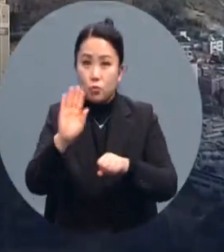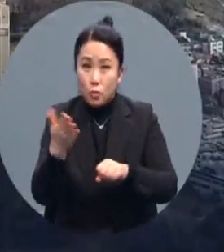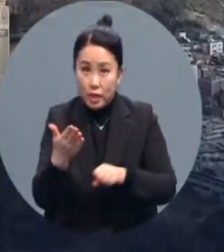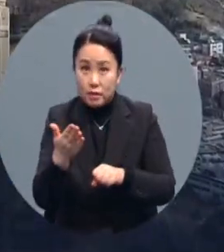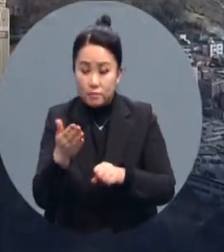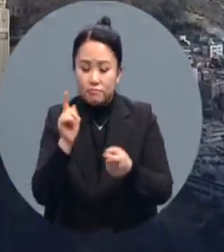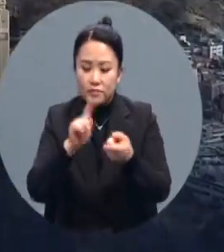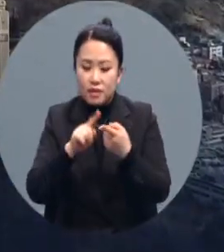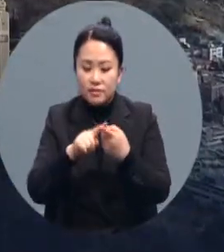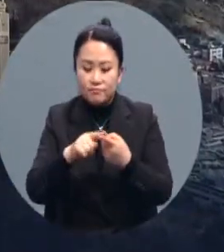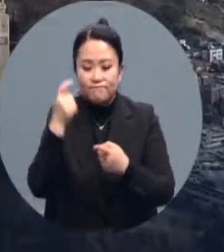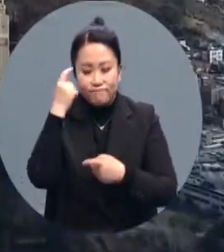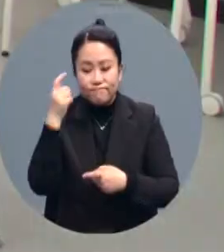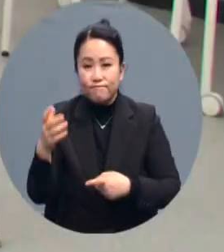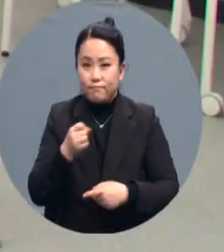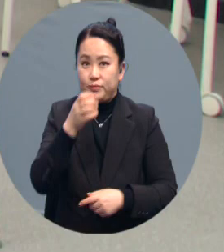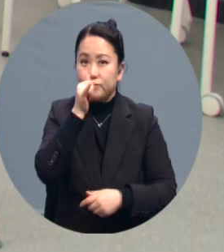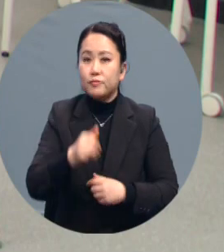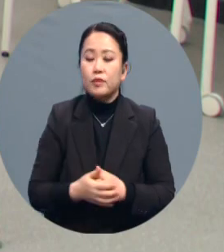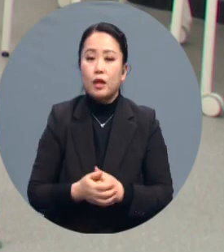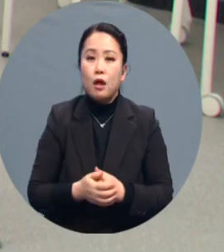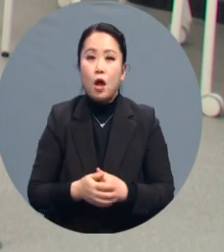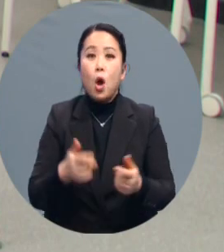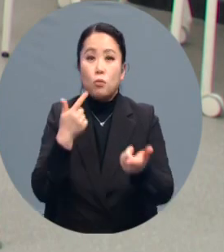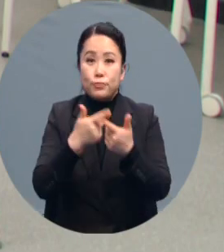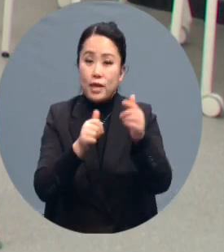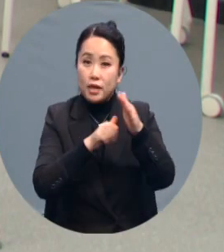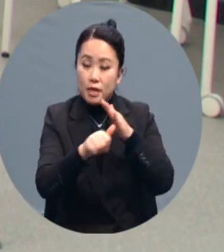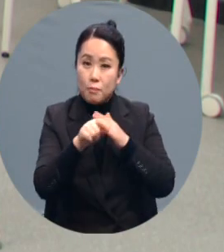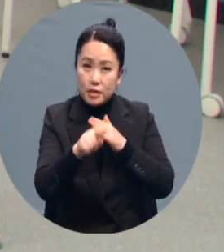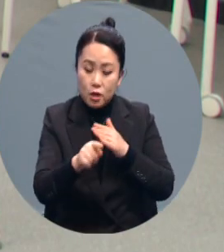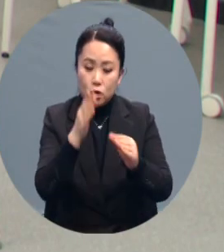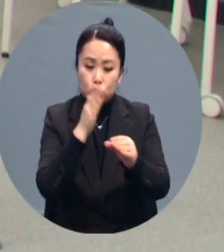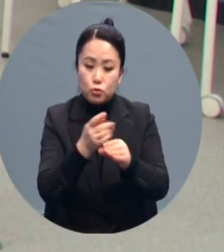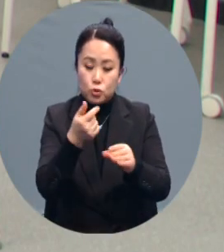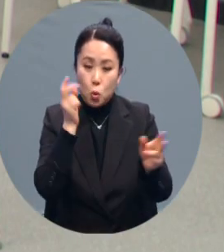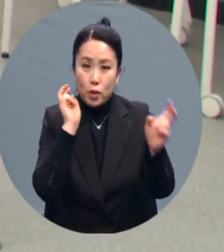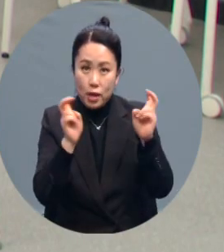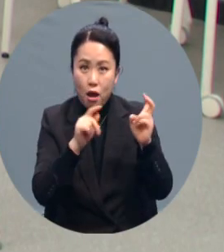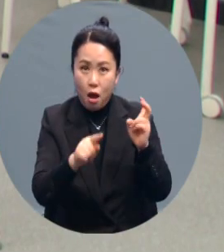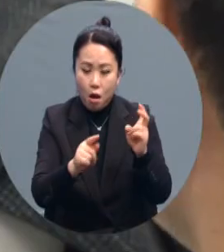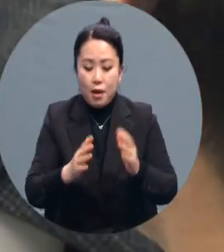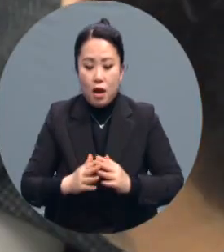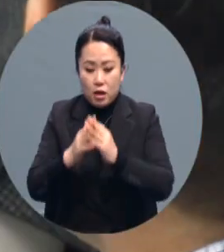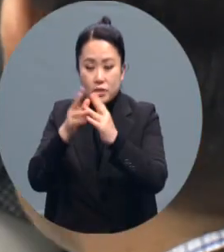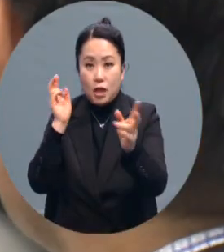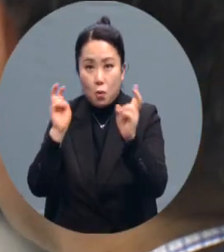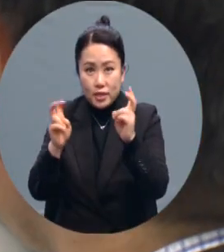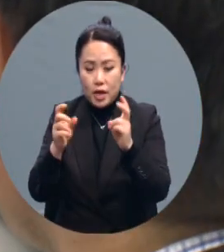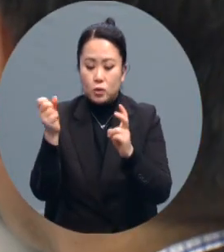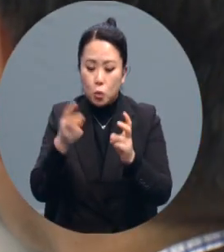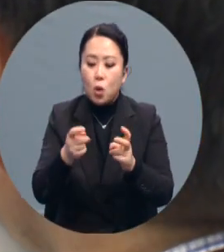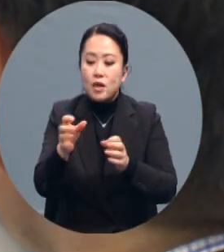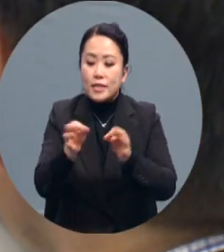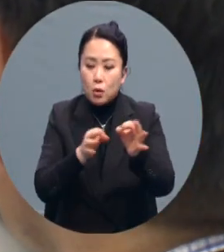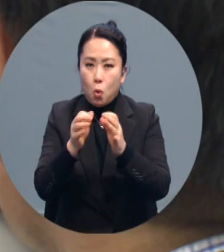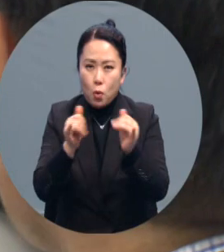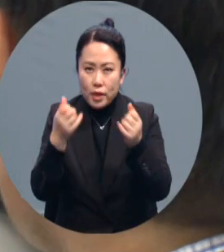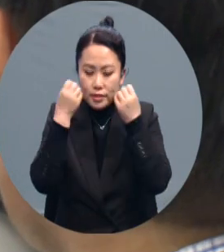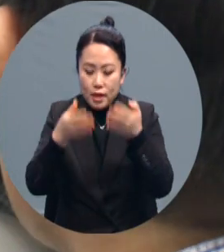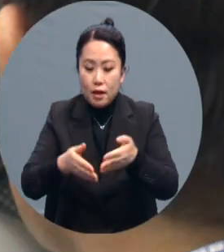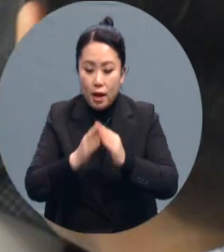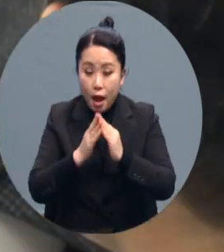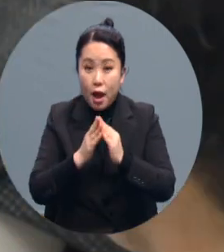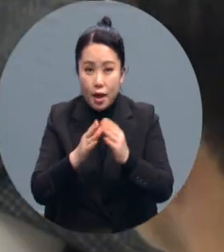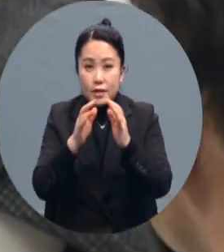의지와 이해가 있습니다. 한편 부산을 대표해 중소기업과 건설회사, 소상공인, 스타트업, 금융소비자 등이